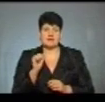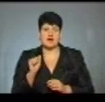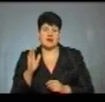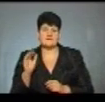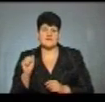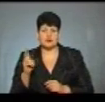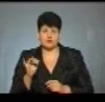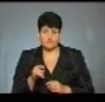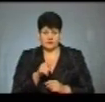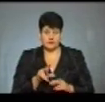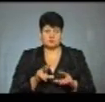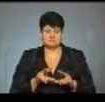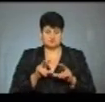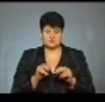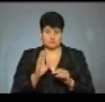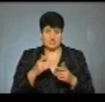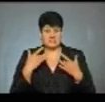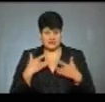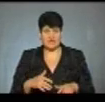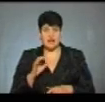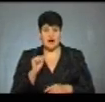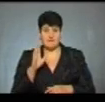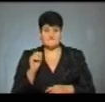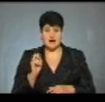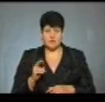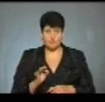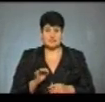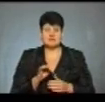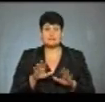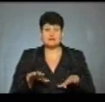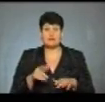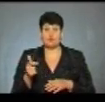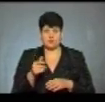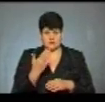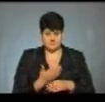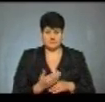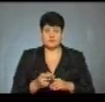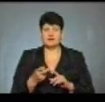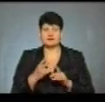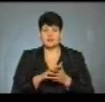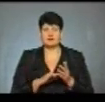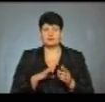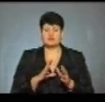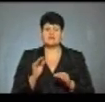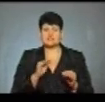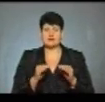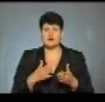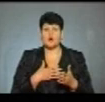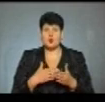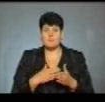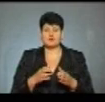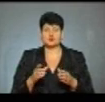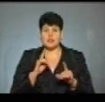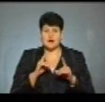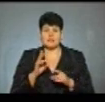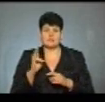політична команда обіцянки і чи буде звільнений Аваков з посади у грудні? Далі також ви були в складі громадської ради при НАБУ.